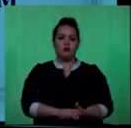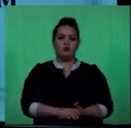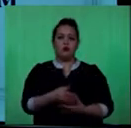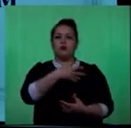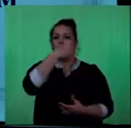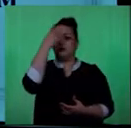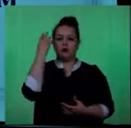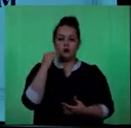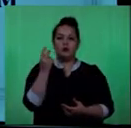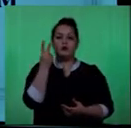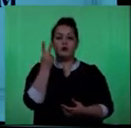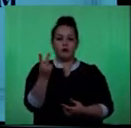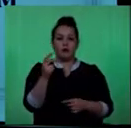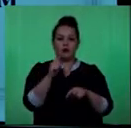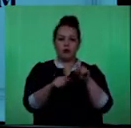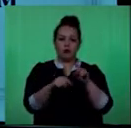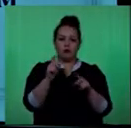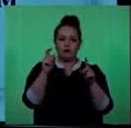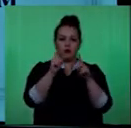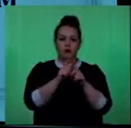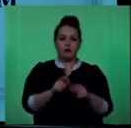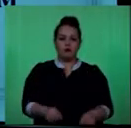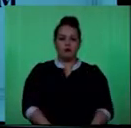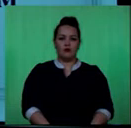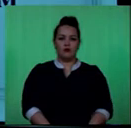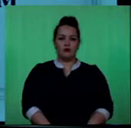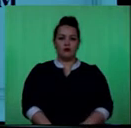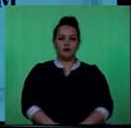забудьте 2 родственных слова